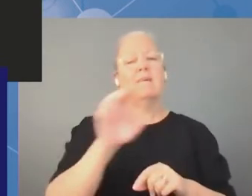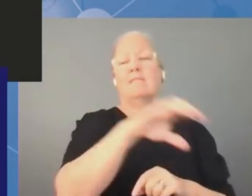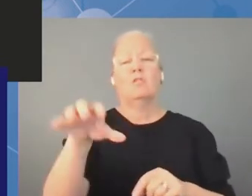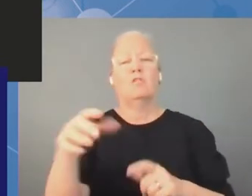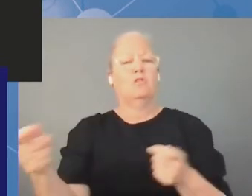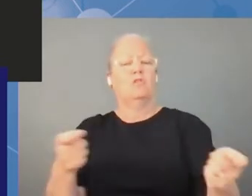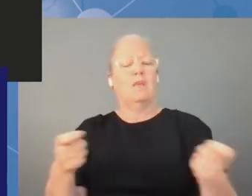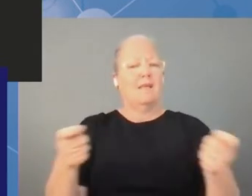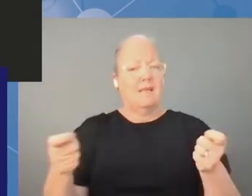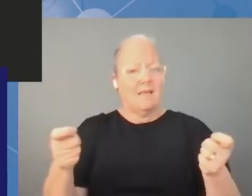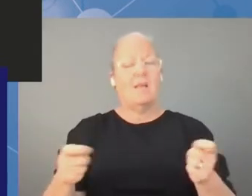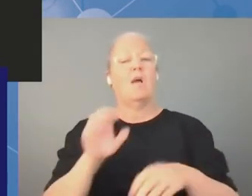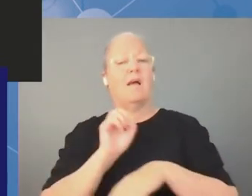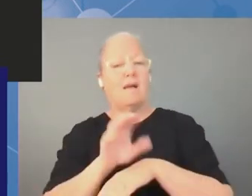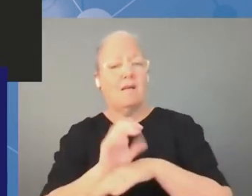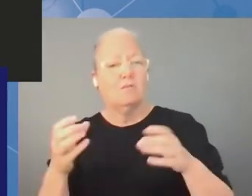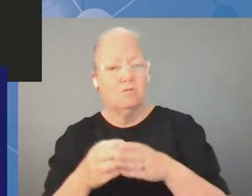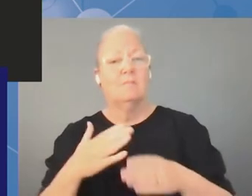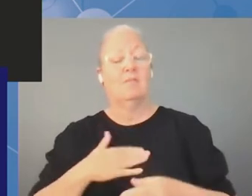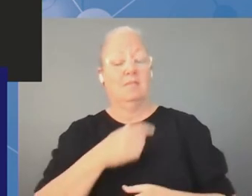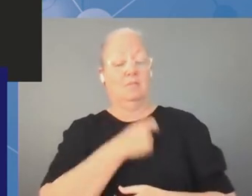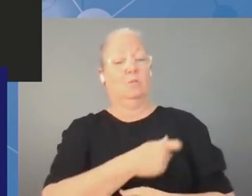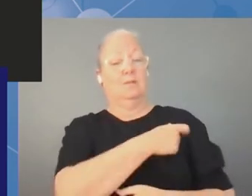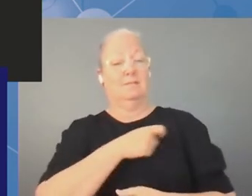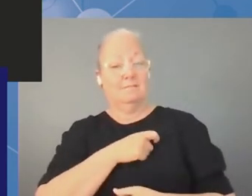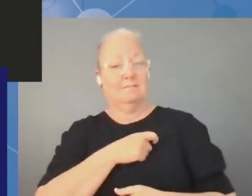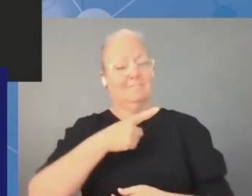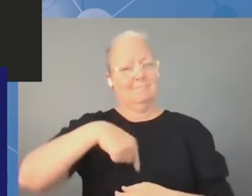مشاكل حصلت مع هنا